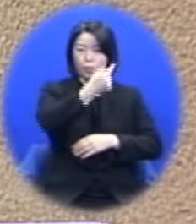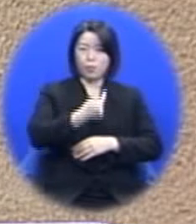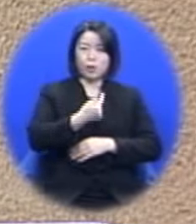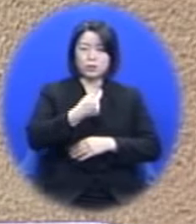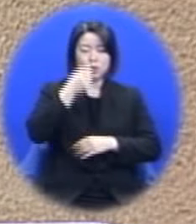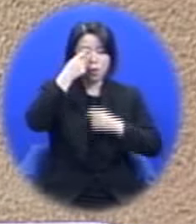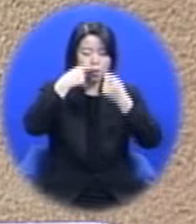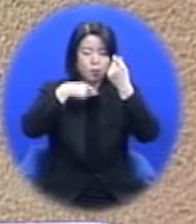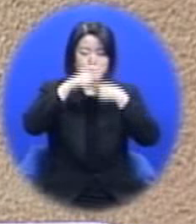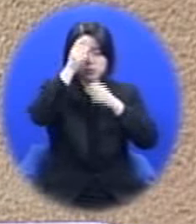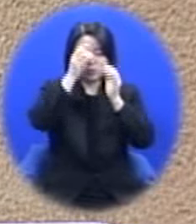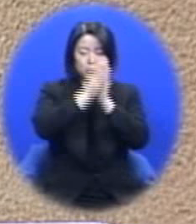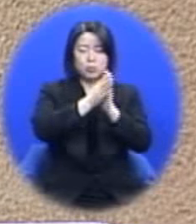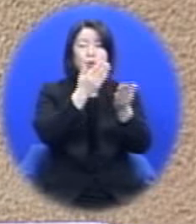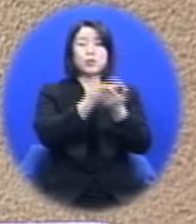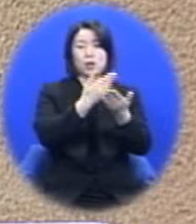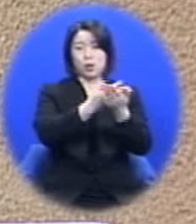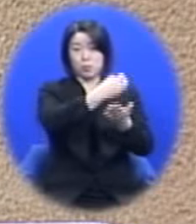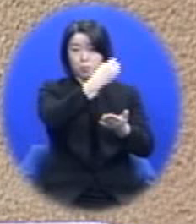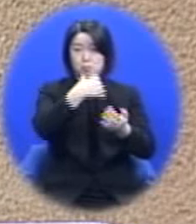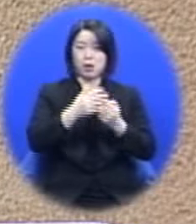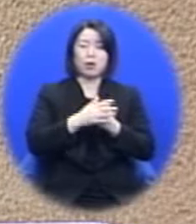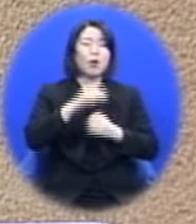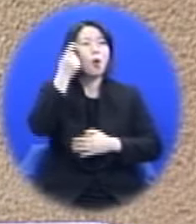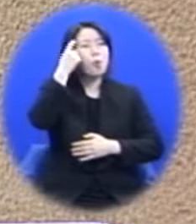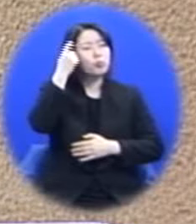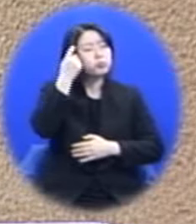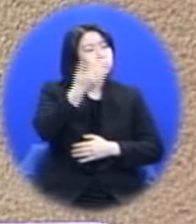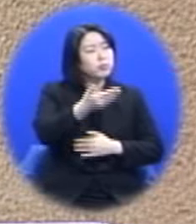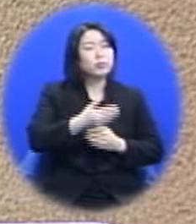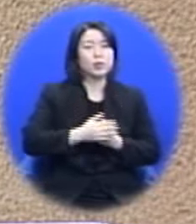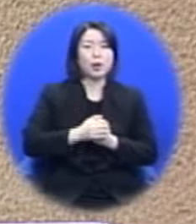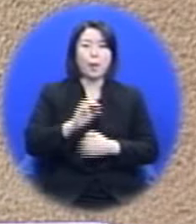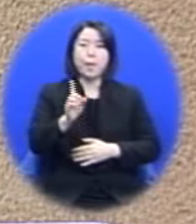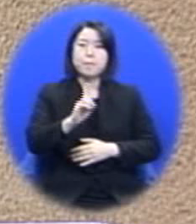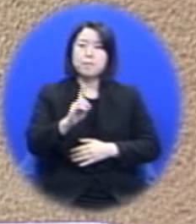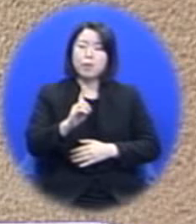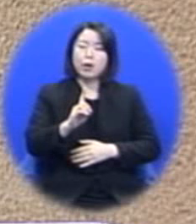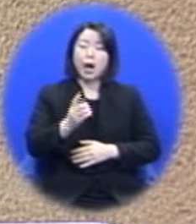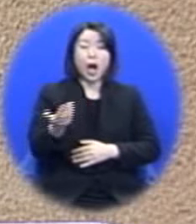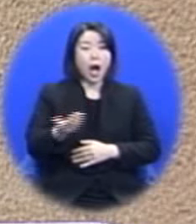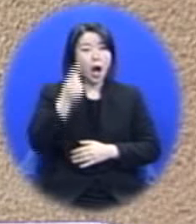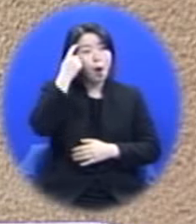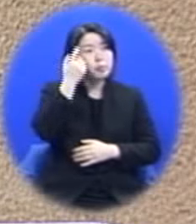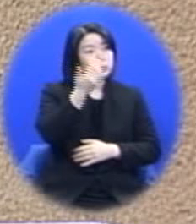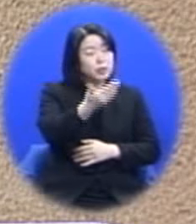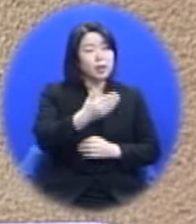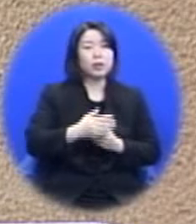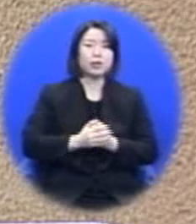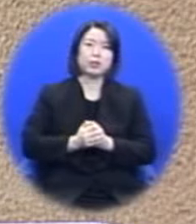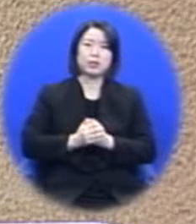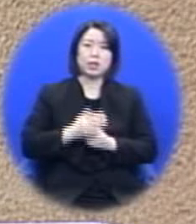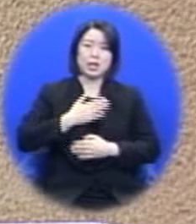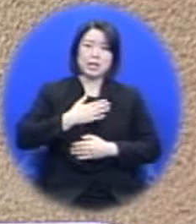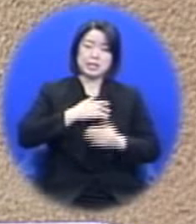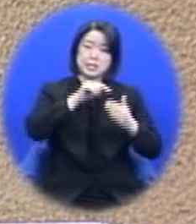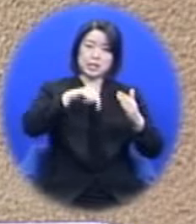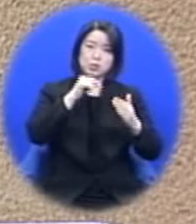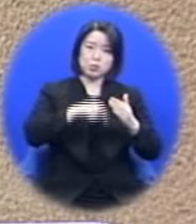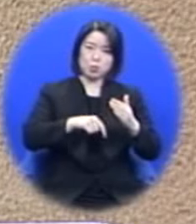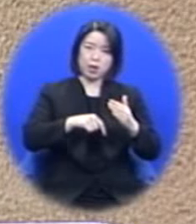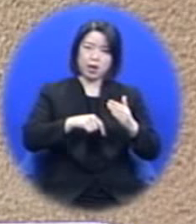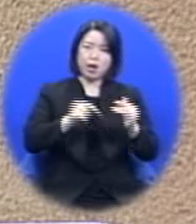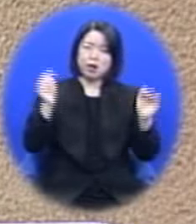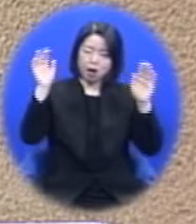울면서 기도를 해달라고 한. 왜 그러냐? 뭐가 어디가 아프냐? 그랬더니 자기 속에 시커먼